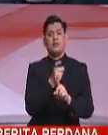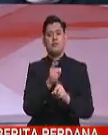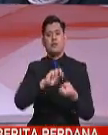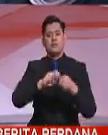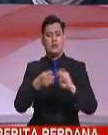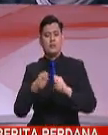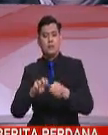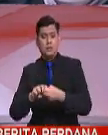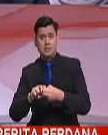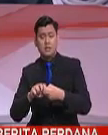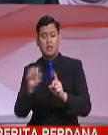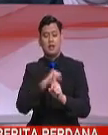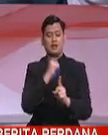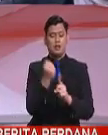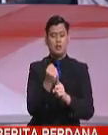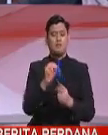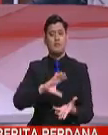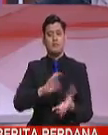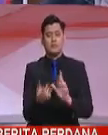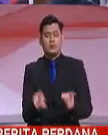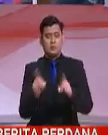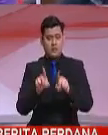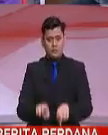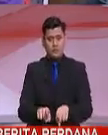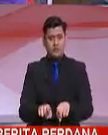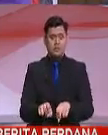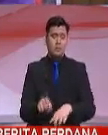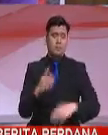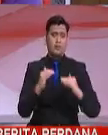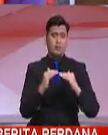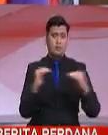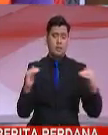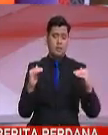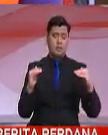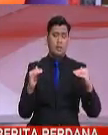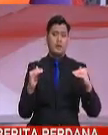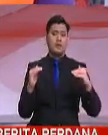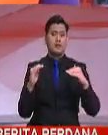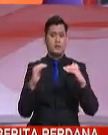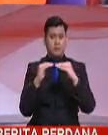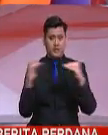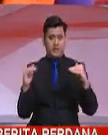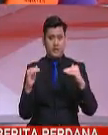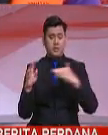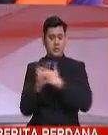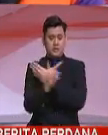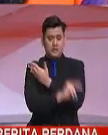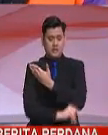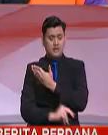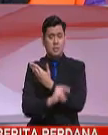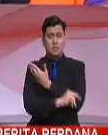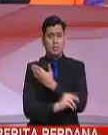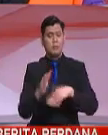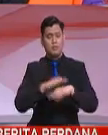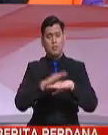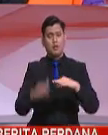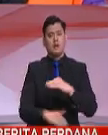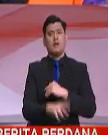di peringkat jajahan, di mana di peringkat negeri dia buah nadema sekarang ini